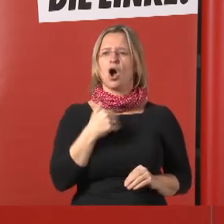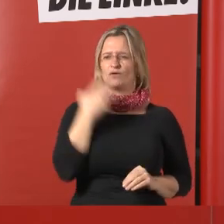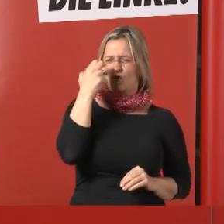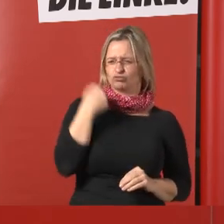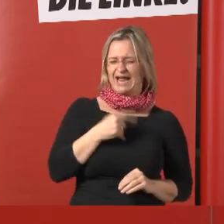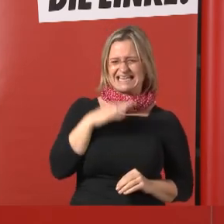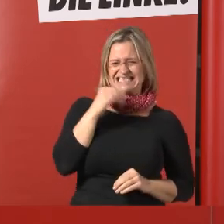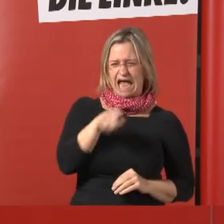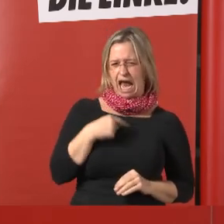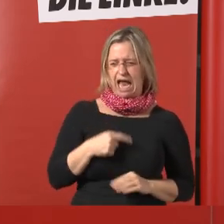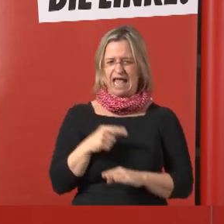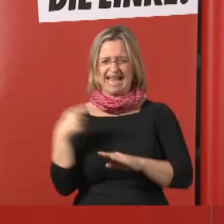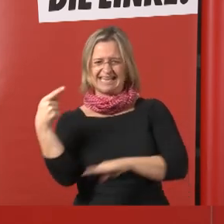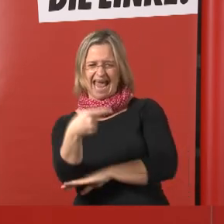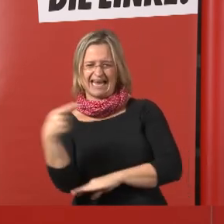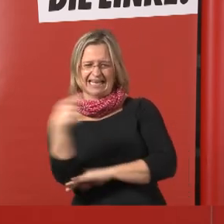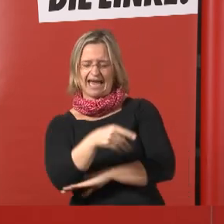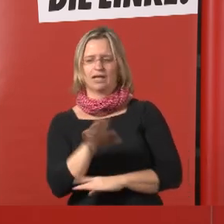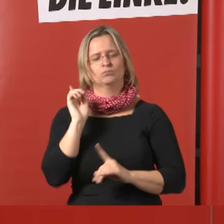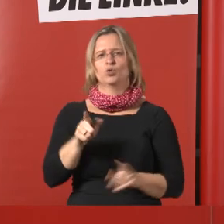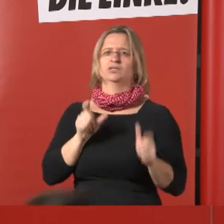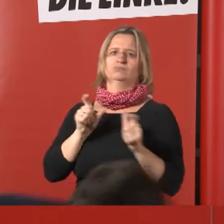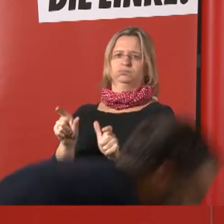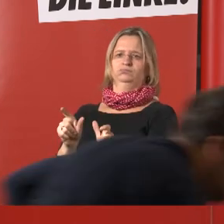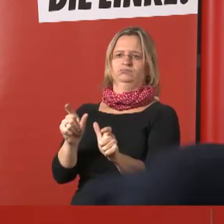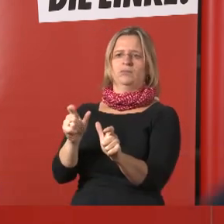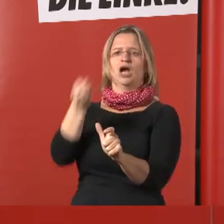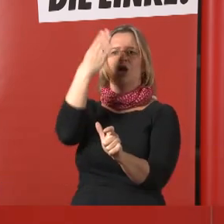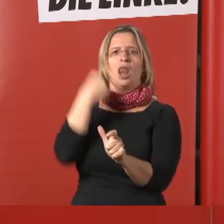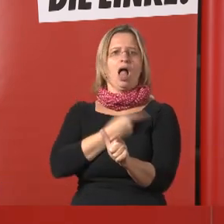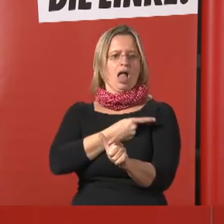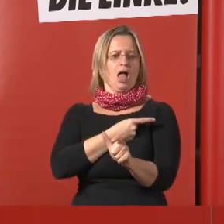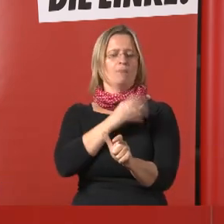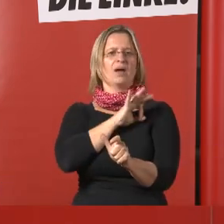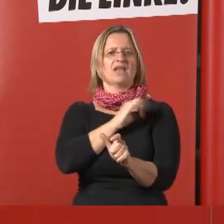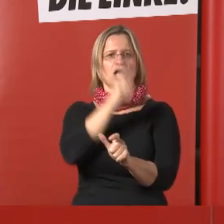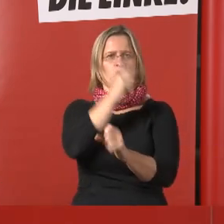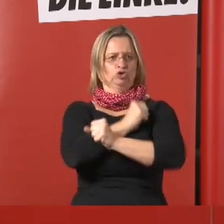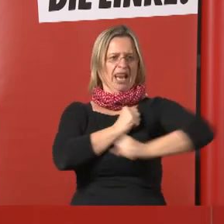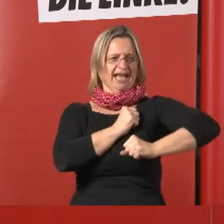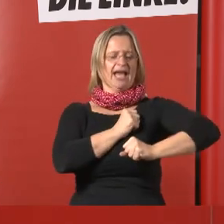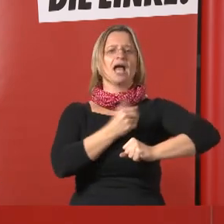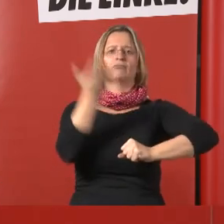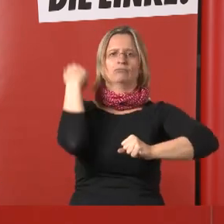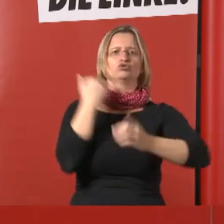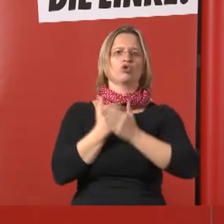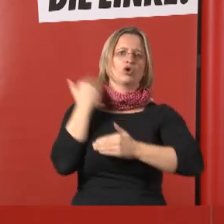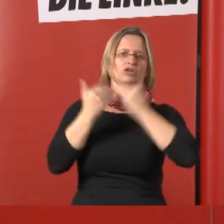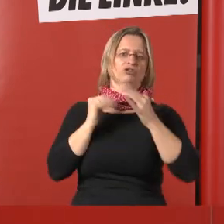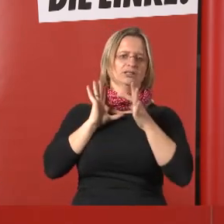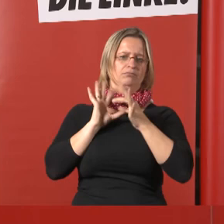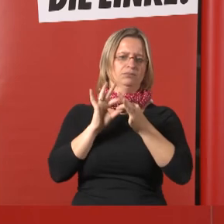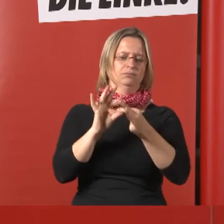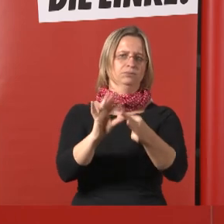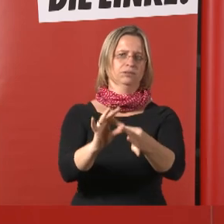Beteiligung an Boykottaufrufen gegenüber israelischen Produkten verbieten sich schon aufgrund der deutschen Geschichte für die